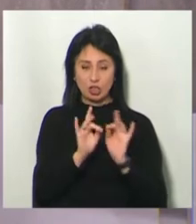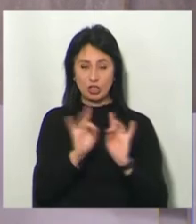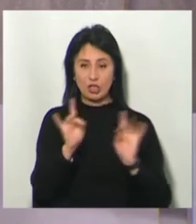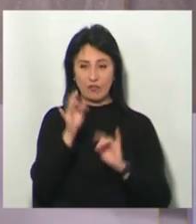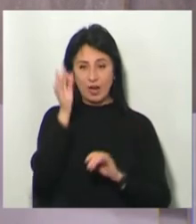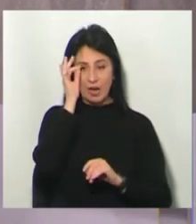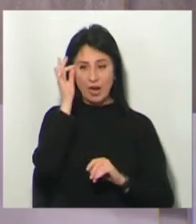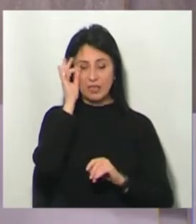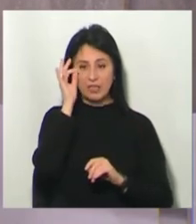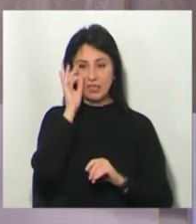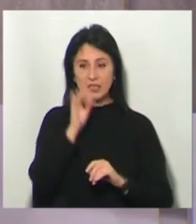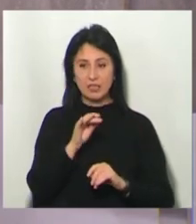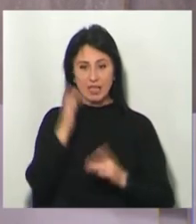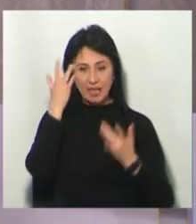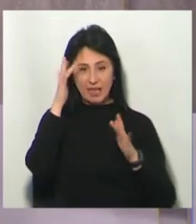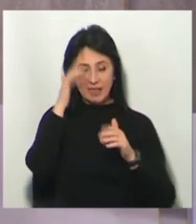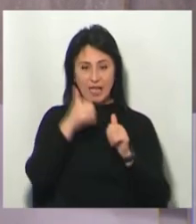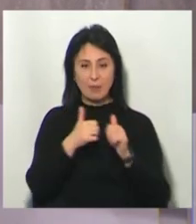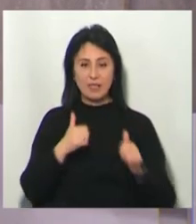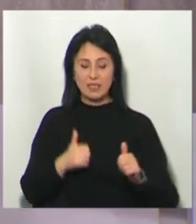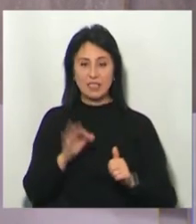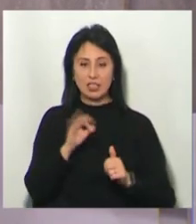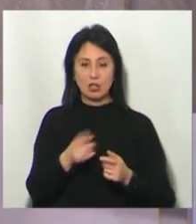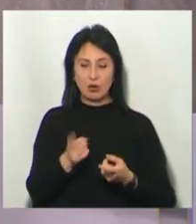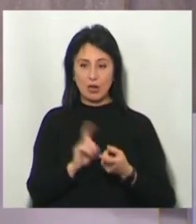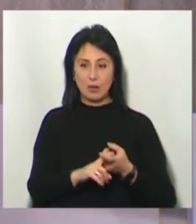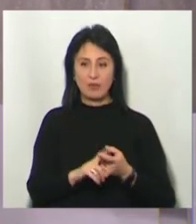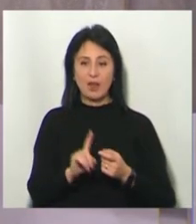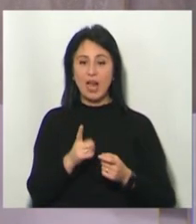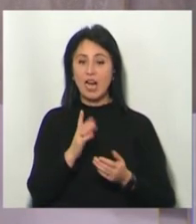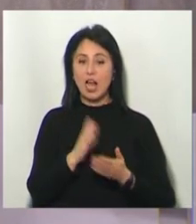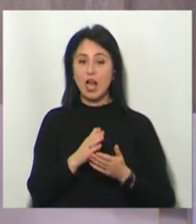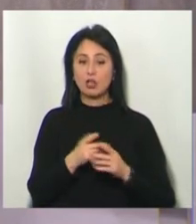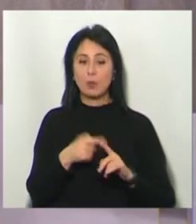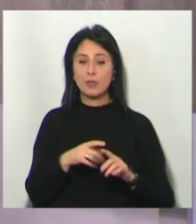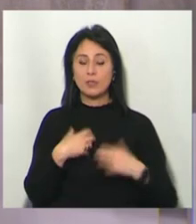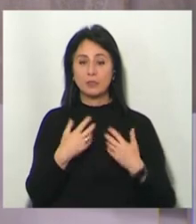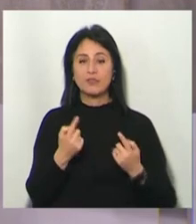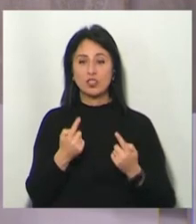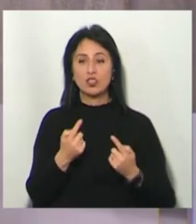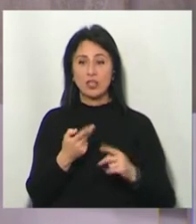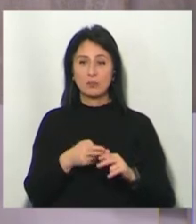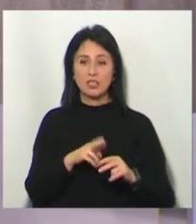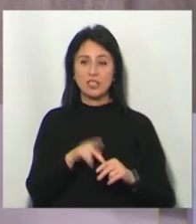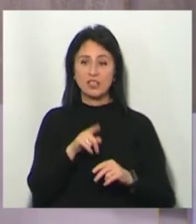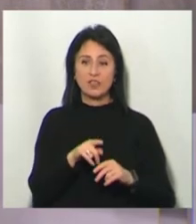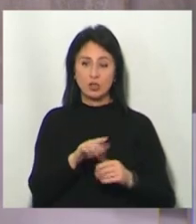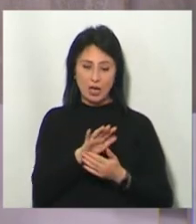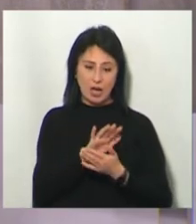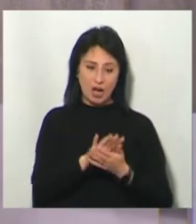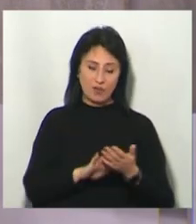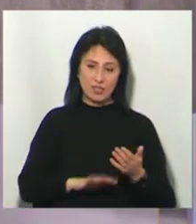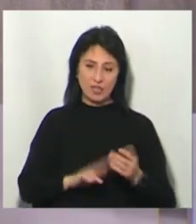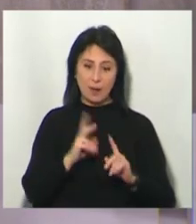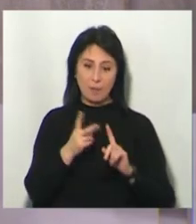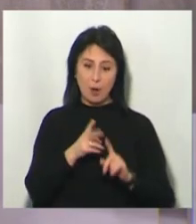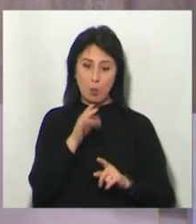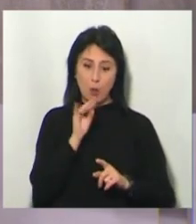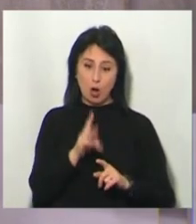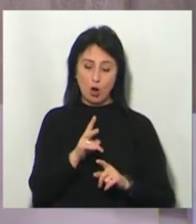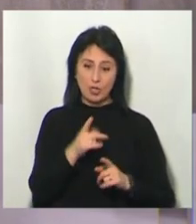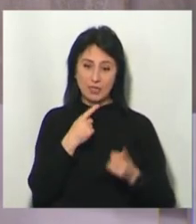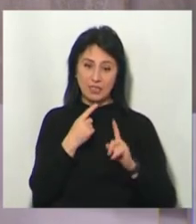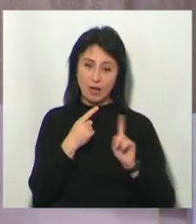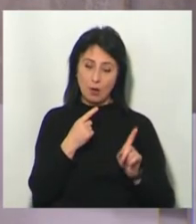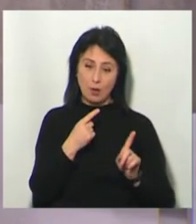გაგახსენებთ რომელიც დემენციის საკითხებს ეხება და რატომ არის ეს მნიშვნელოვანი იმისათვის რომ გავაგრძელოთ მეორე ბლოკით